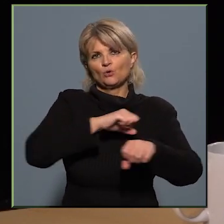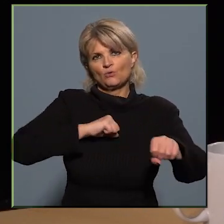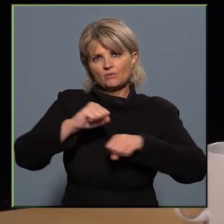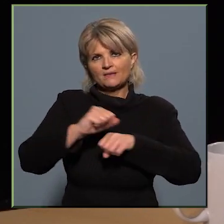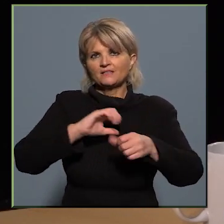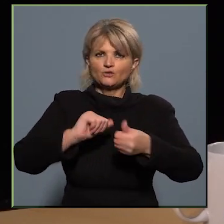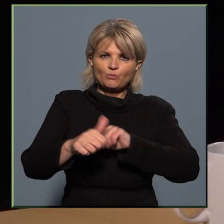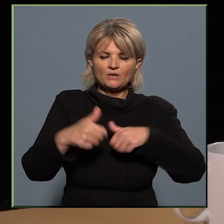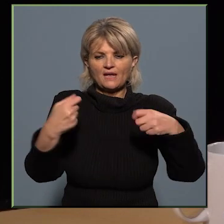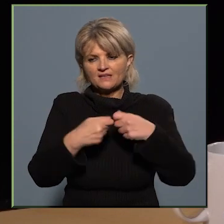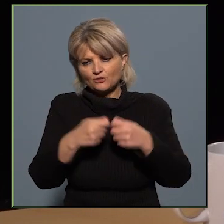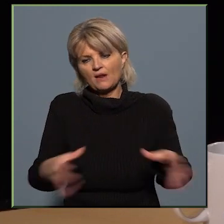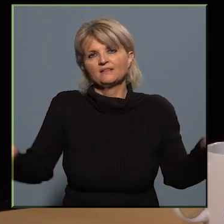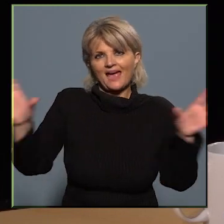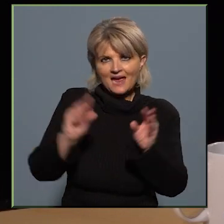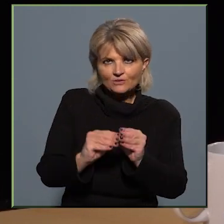Sport Egyesület